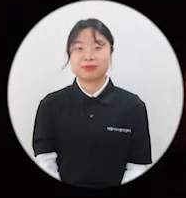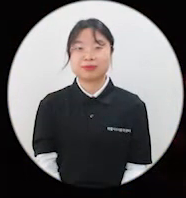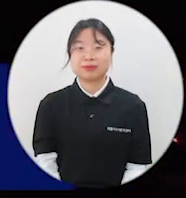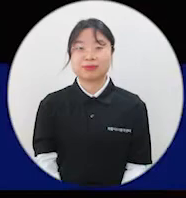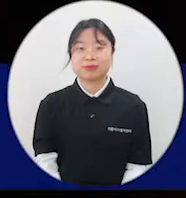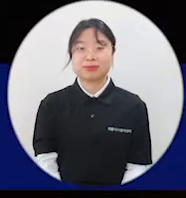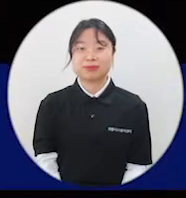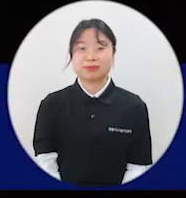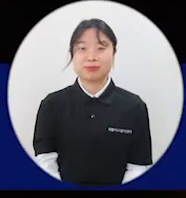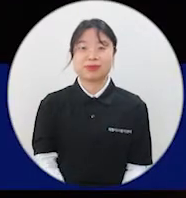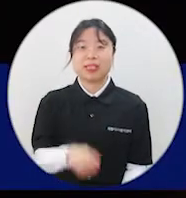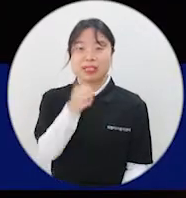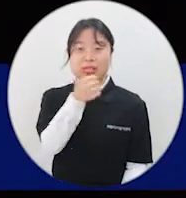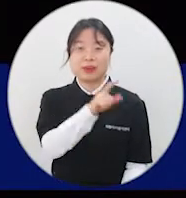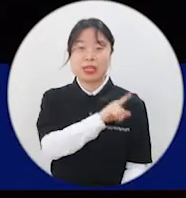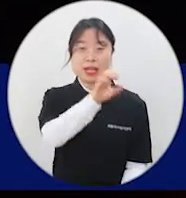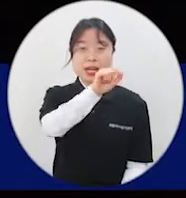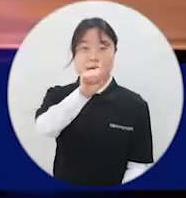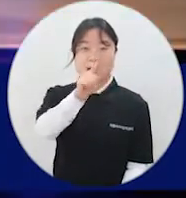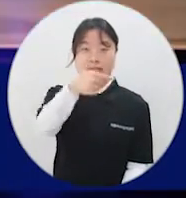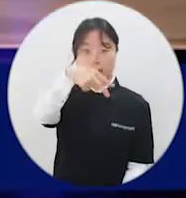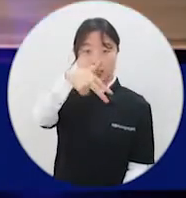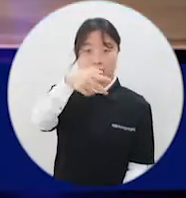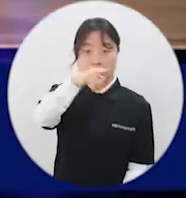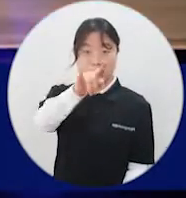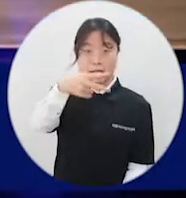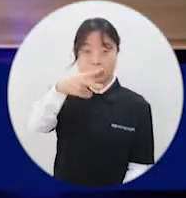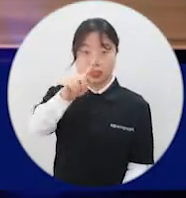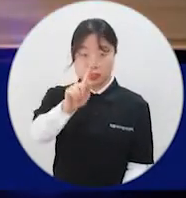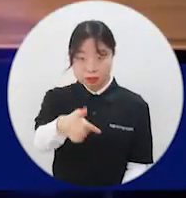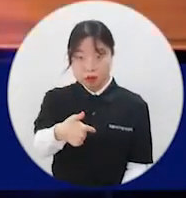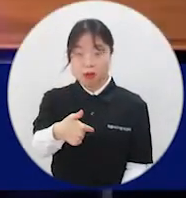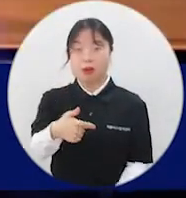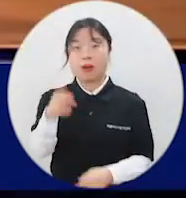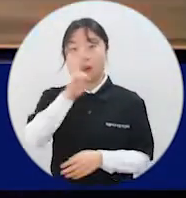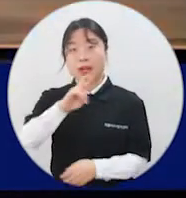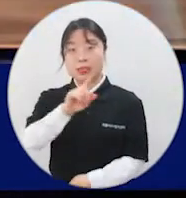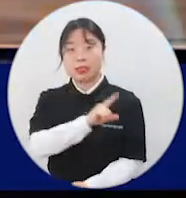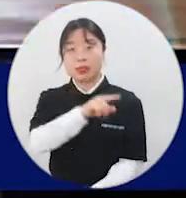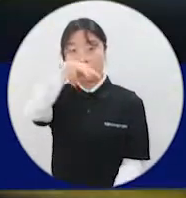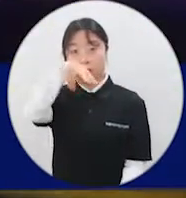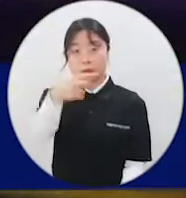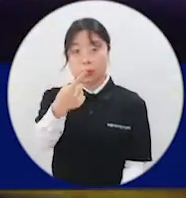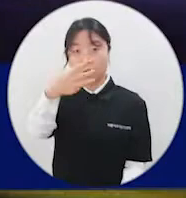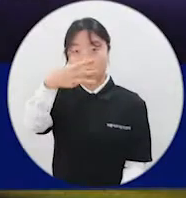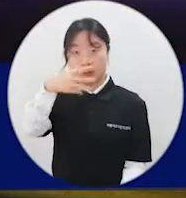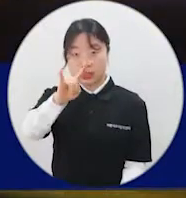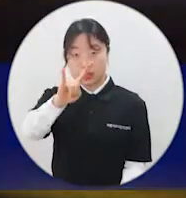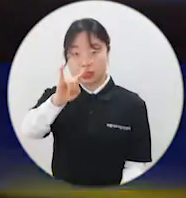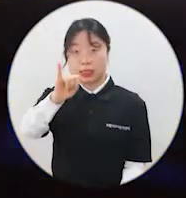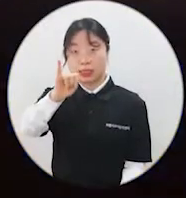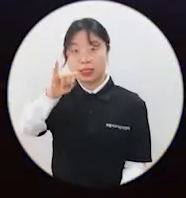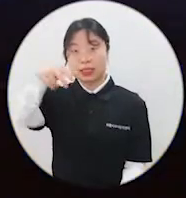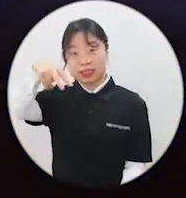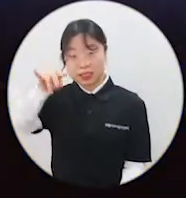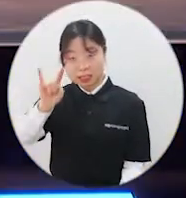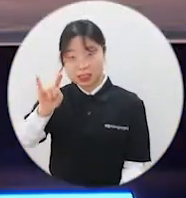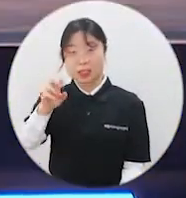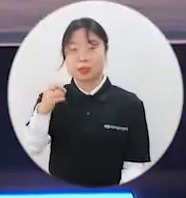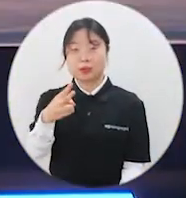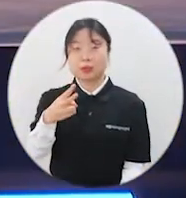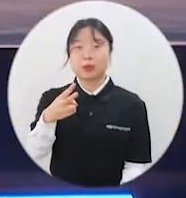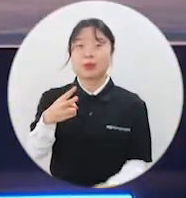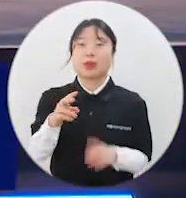사회자 안재덕의 진행으로 시작된 이날 행사는 소리새, 김현숙 등의 7080 가수들이 출연하는 가을밤